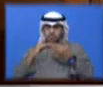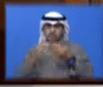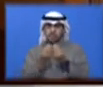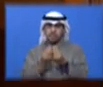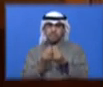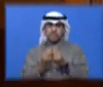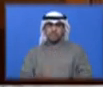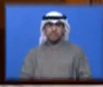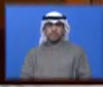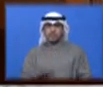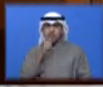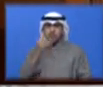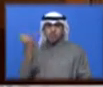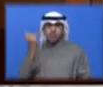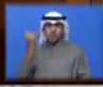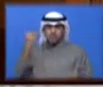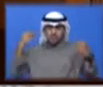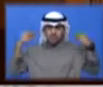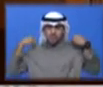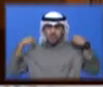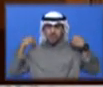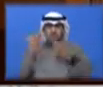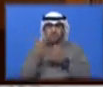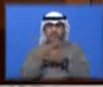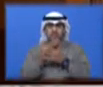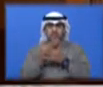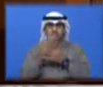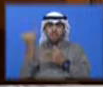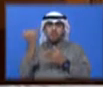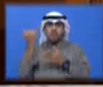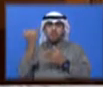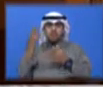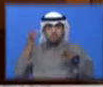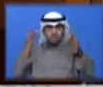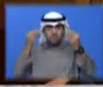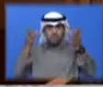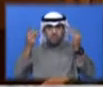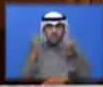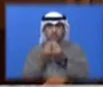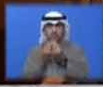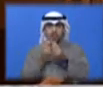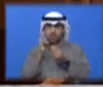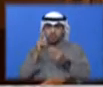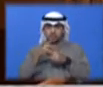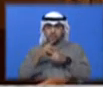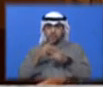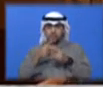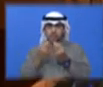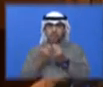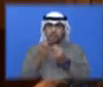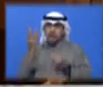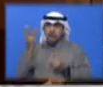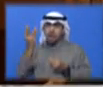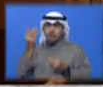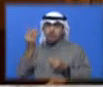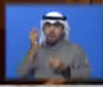النشاط البدني راح نشوف الحين بالمحاضرات الأرقام اللي راح تلقى مو بالكويت بس عندنا بالعالم